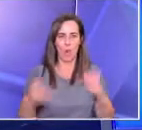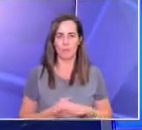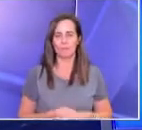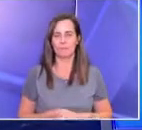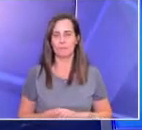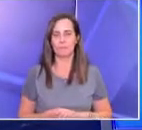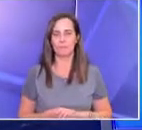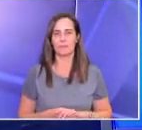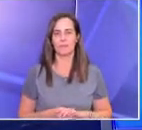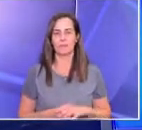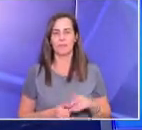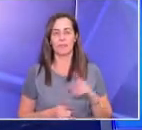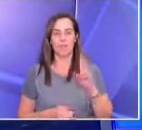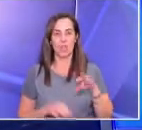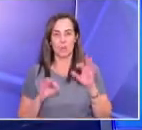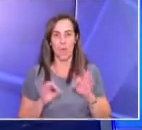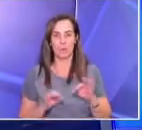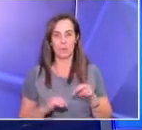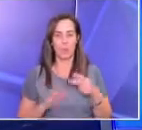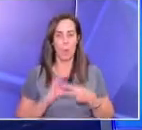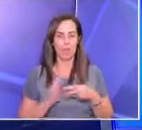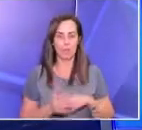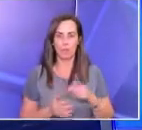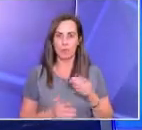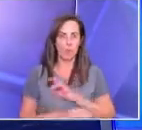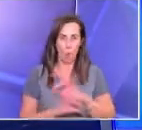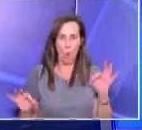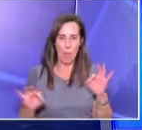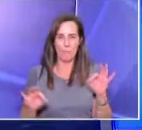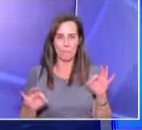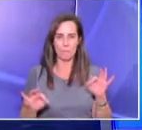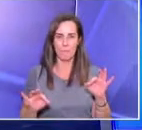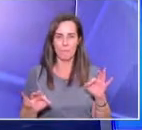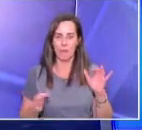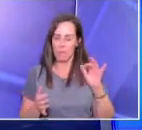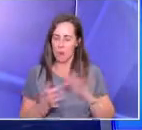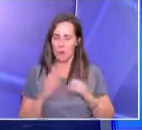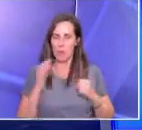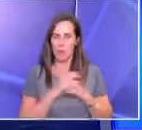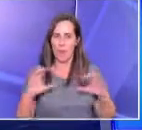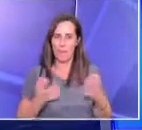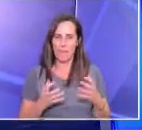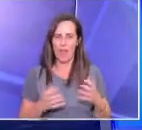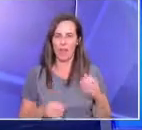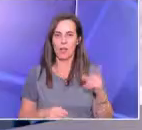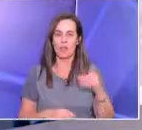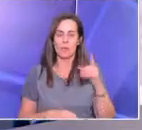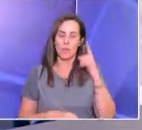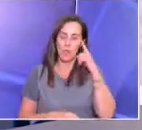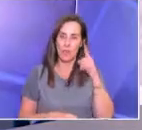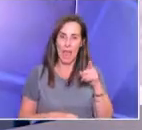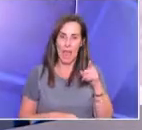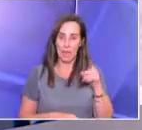אומרת שאנחנו אומרים שיש בעצם פרלמנטרים שהם תותחי על. ממוקעים גבוה במפלגות שלהם, וזה... עושים את העבודה השחורה. שיחשבו